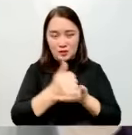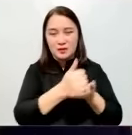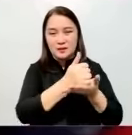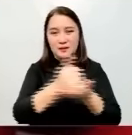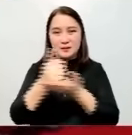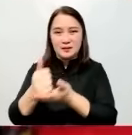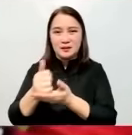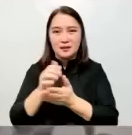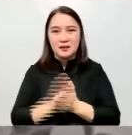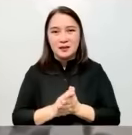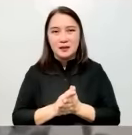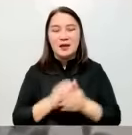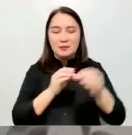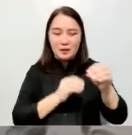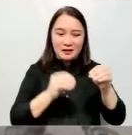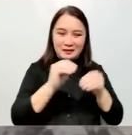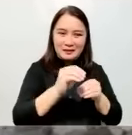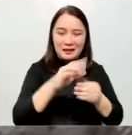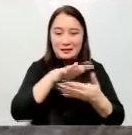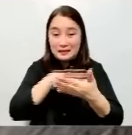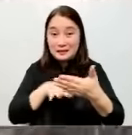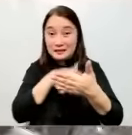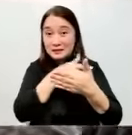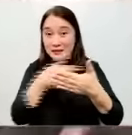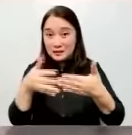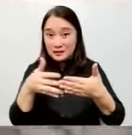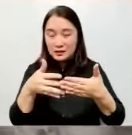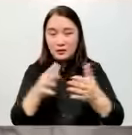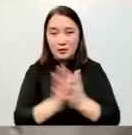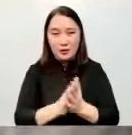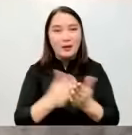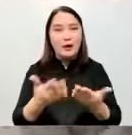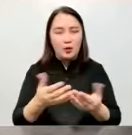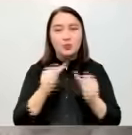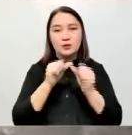Shifting na rin kung sila'y magtrabaho, wala lang mapalipas na pagkakataon.